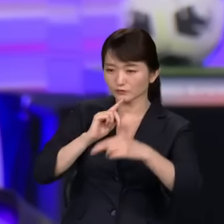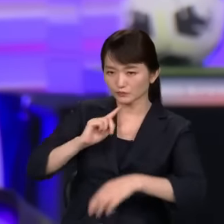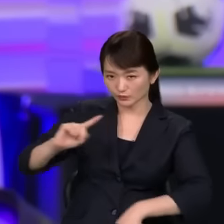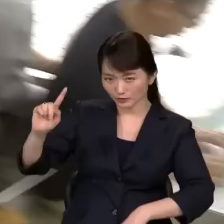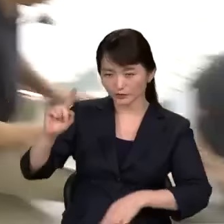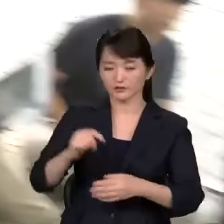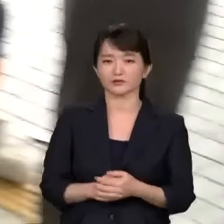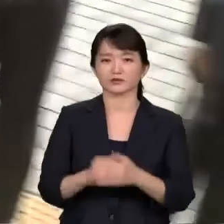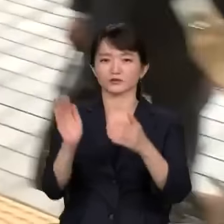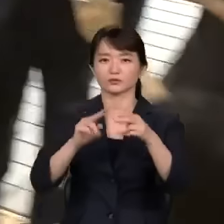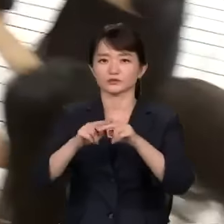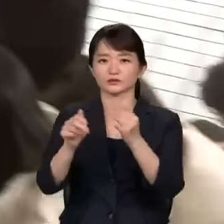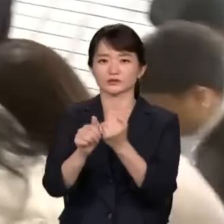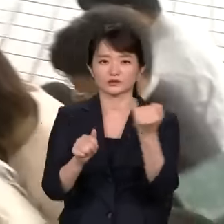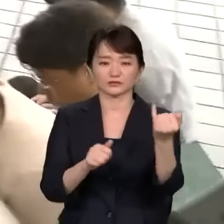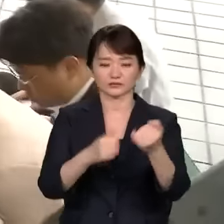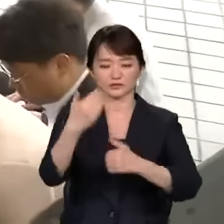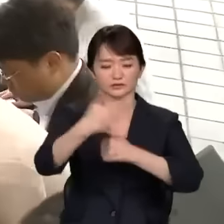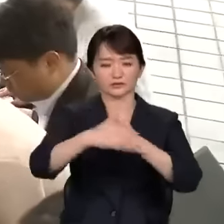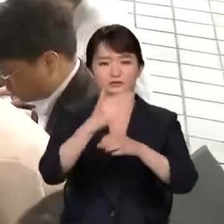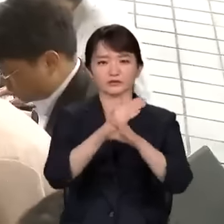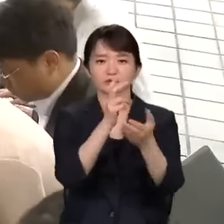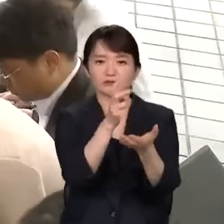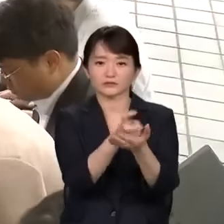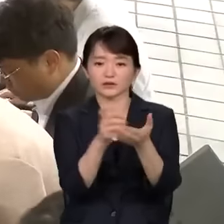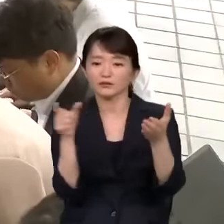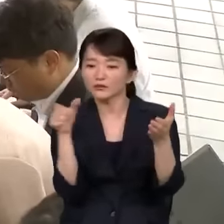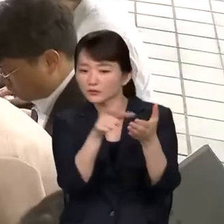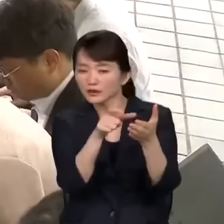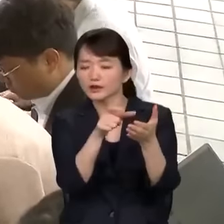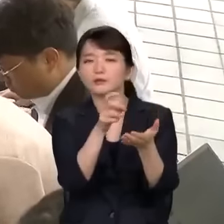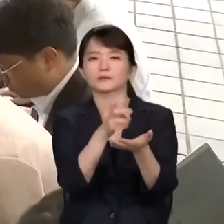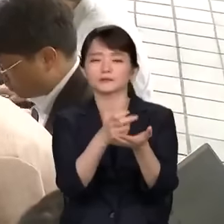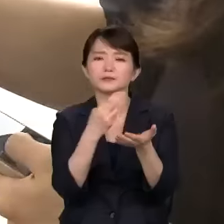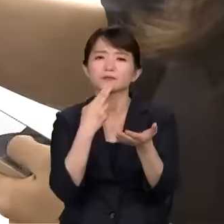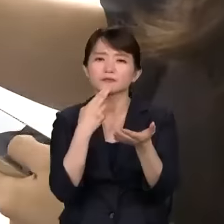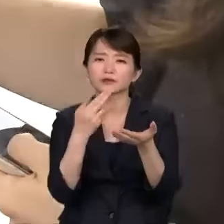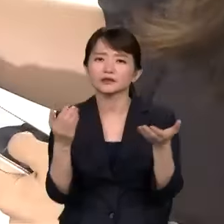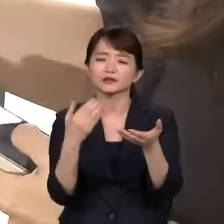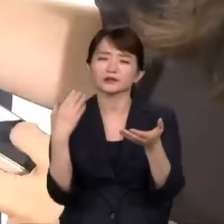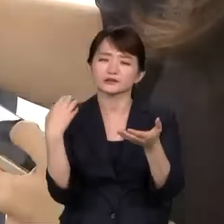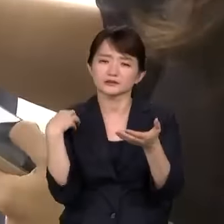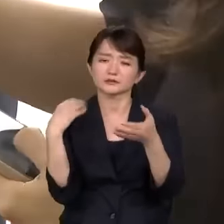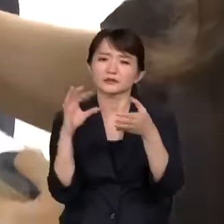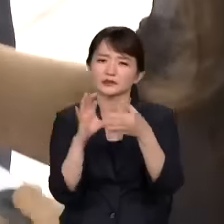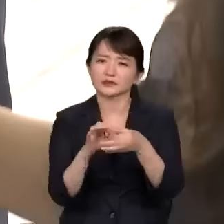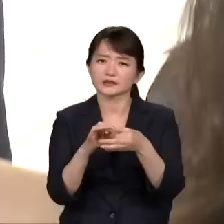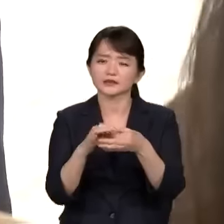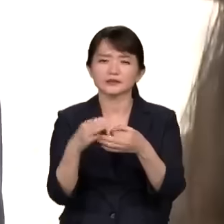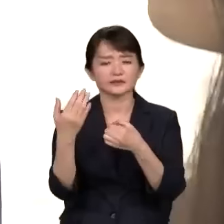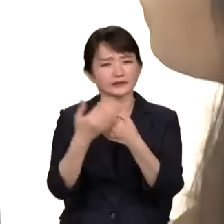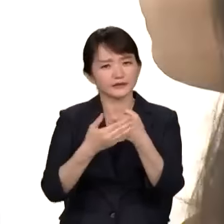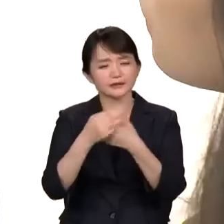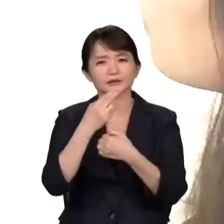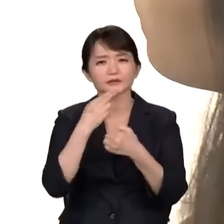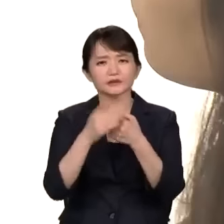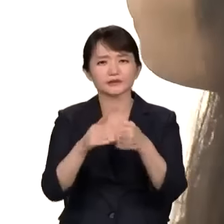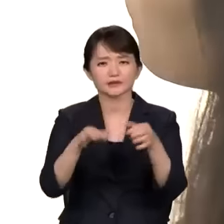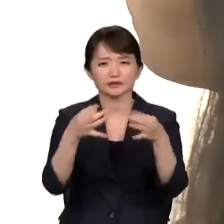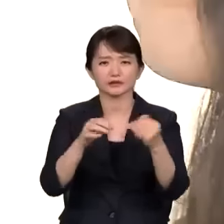지검장은 공직자 배우자는 청탁금지법상 처벌 규정이 없고 직무 관련성과 대가성이 없어서 김 여사에 대한